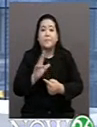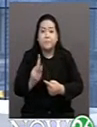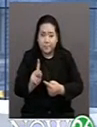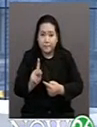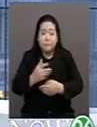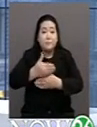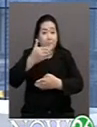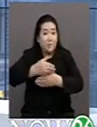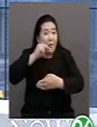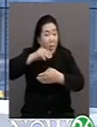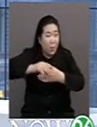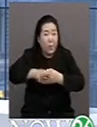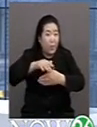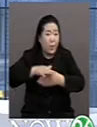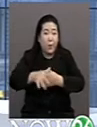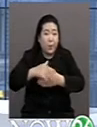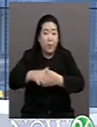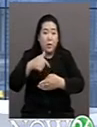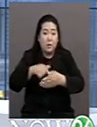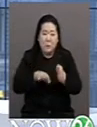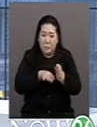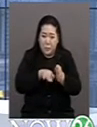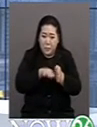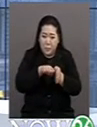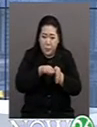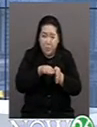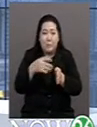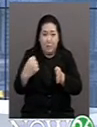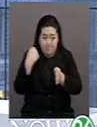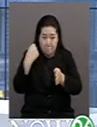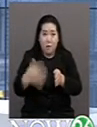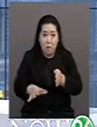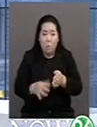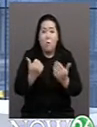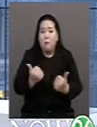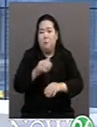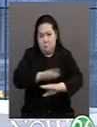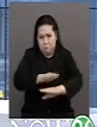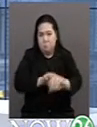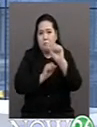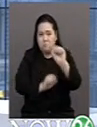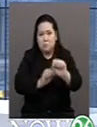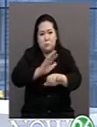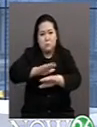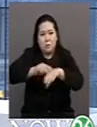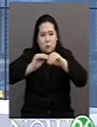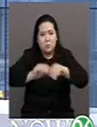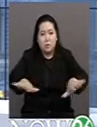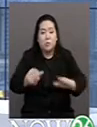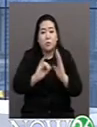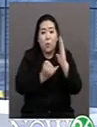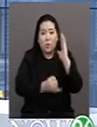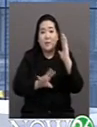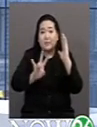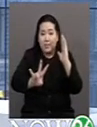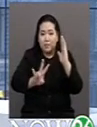นี่คือใกล้เฉียดปริมาณที่จะรับได้แล้วนะคะแล้วก็ล่าสุดค่ะมีการแจ้งเตือนนะคะ7จังหวัดค่ะที่อยู่ในบริเวณท้